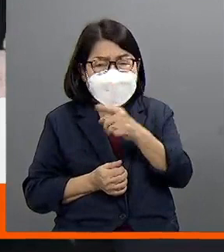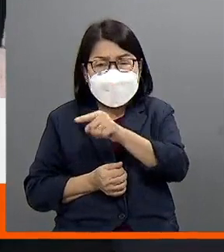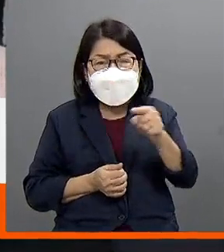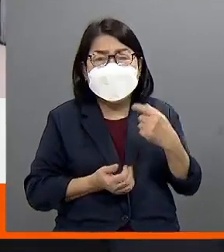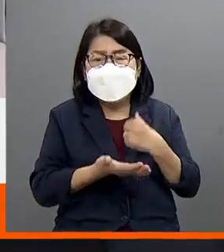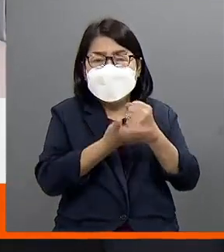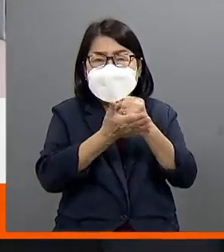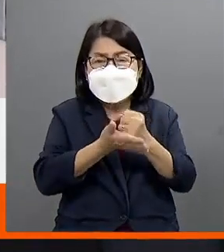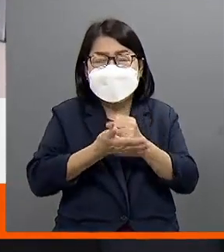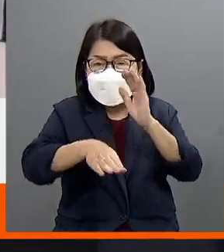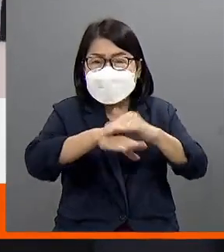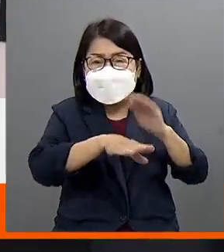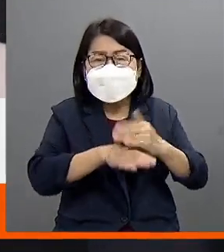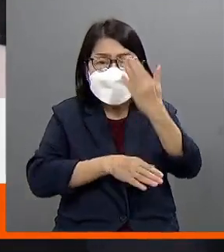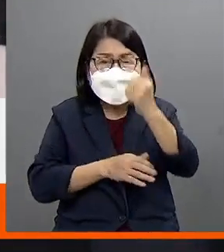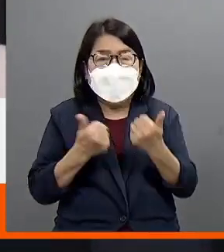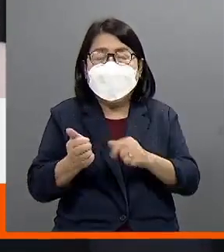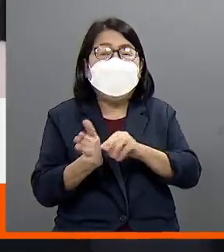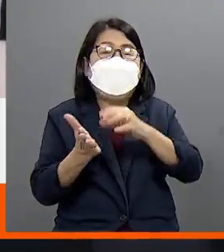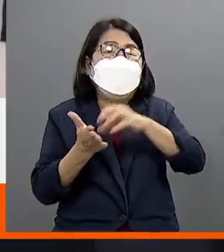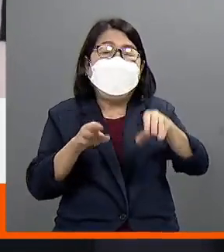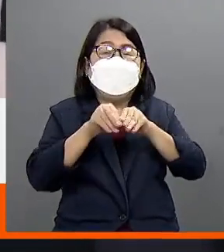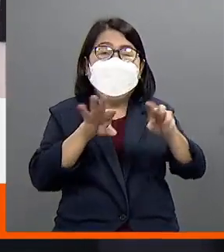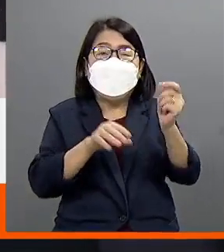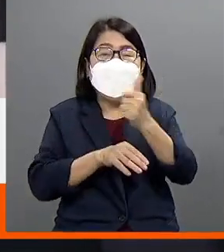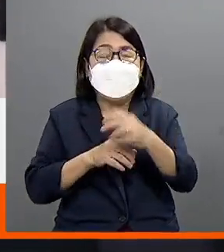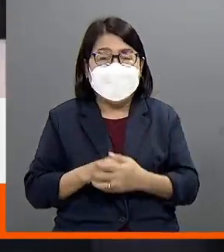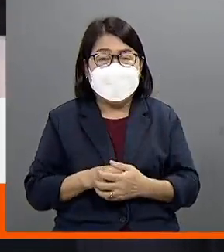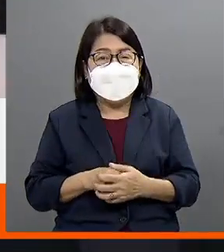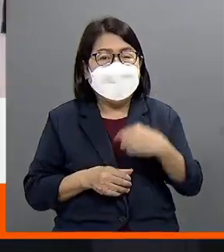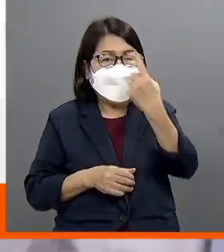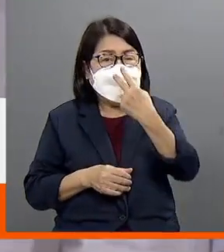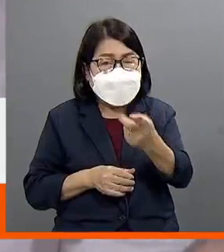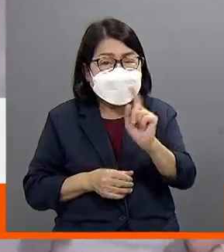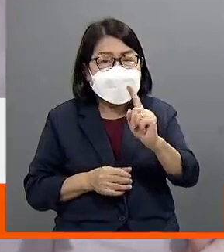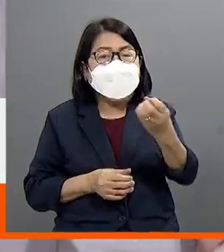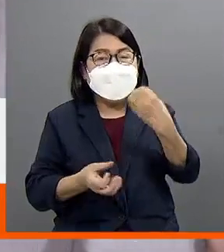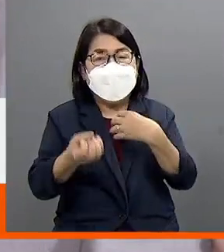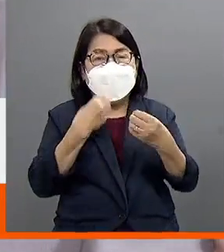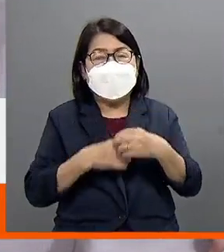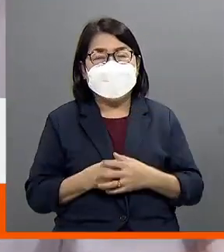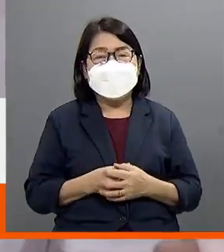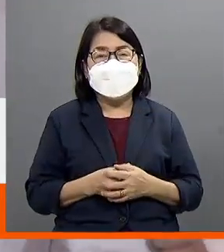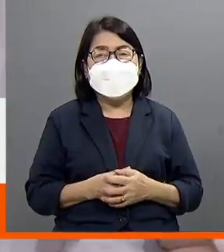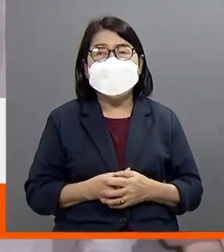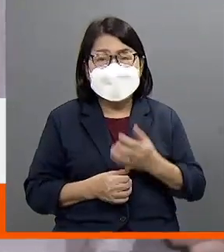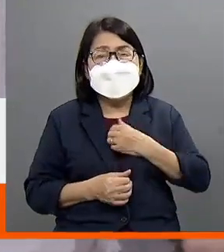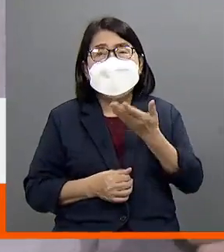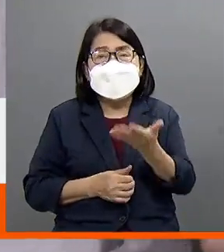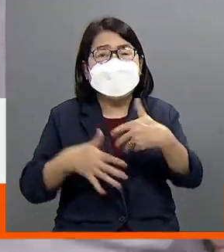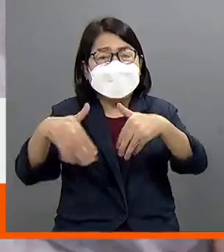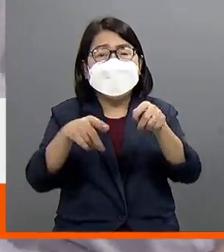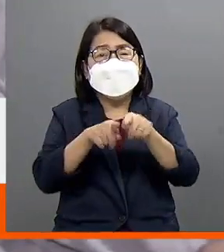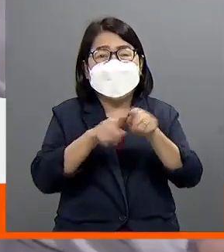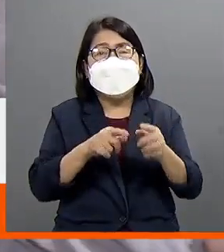าสมัยนี้โซเชียลมันเร็วมากอะไรเงี้ยครับก็คือถ้าใครเห็นก็ต้องรีบแจ้งเลยใช่ตรวจให้ละเอียด รบกวนทุกคนนะครับผมก็อย่าทำร้ายกันเลยครับใ